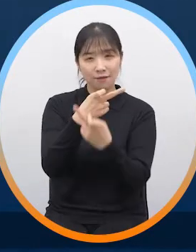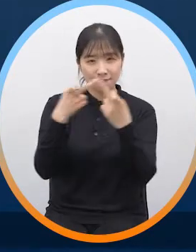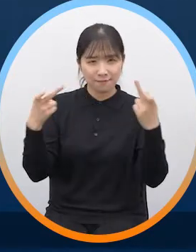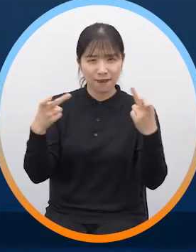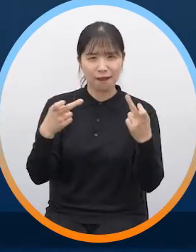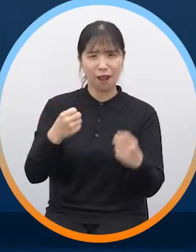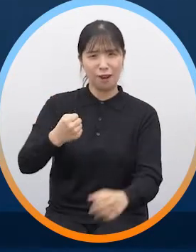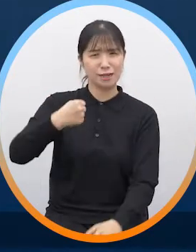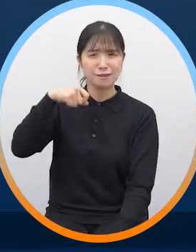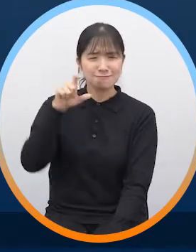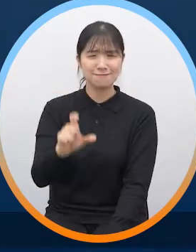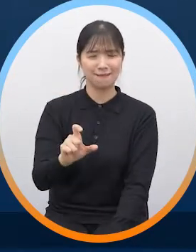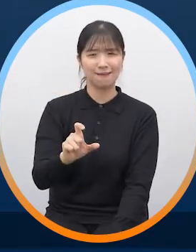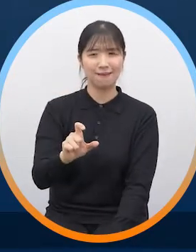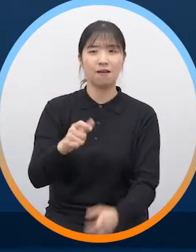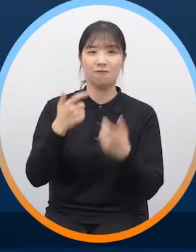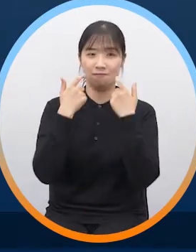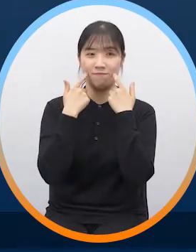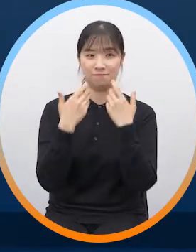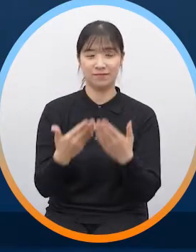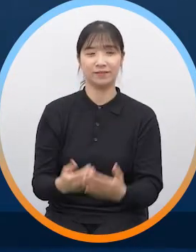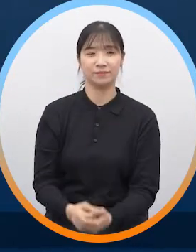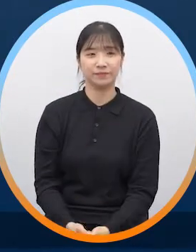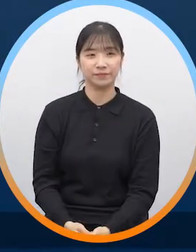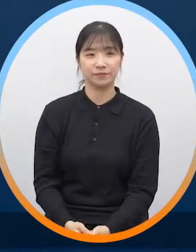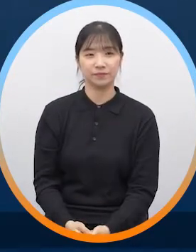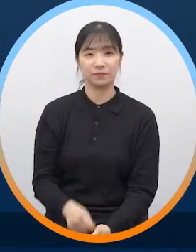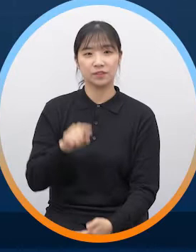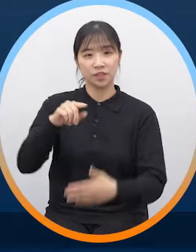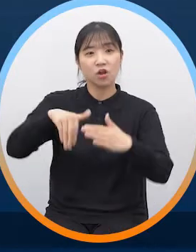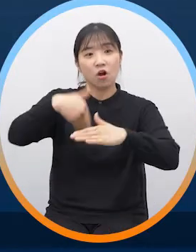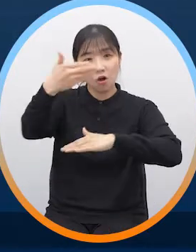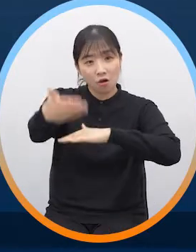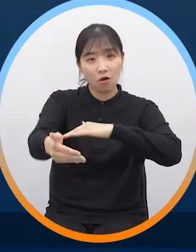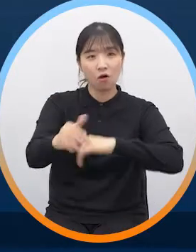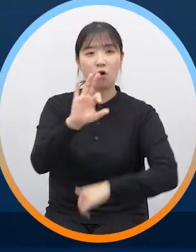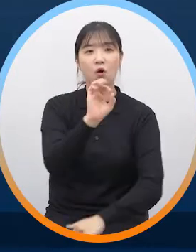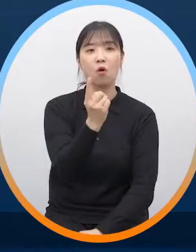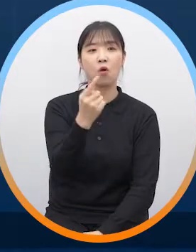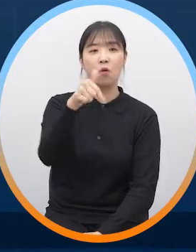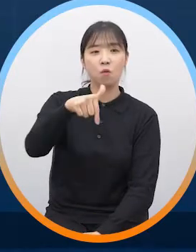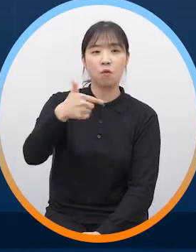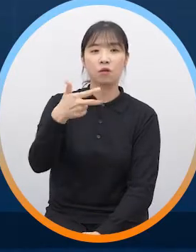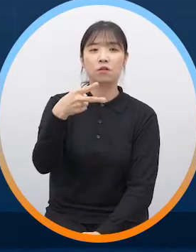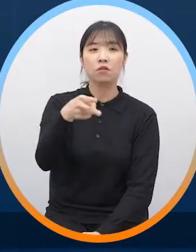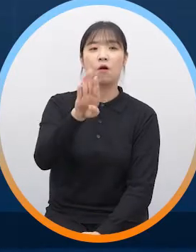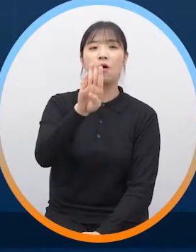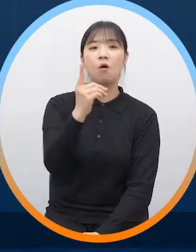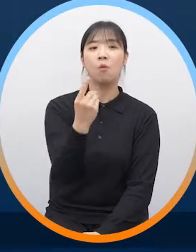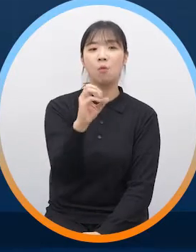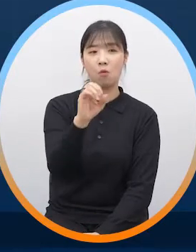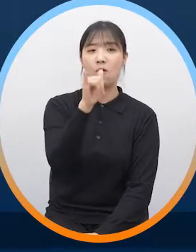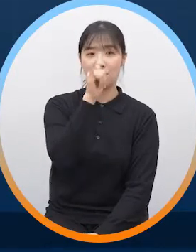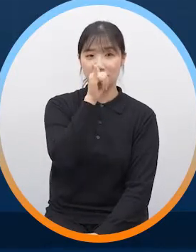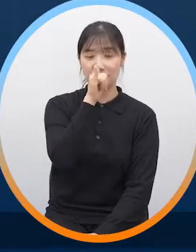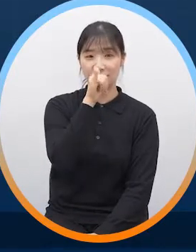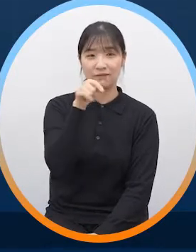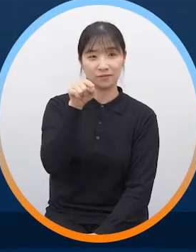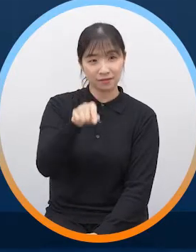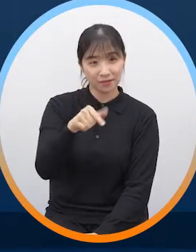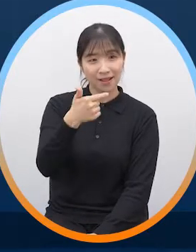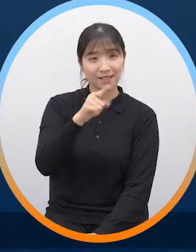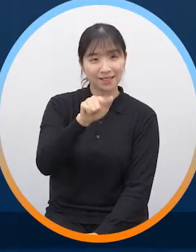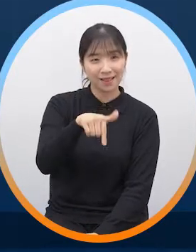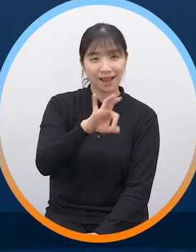굉장히 기가 센 산이라는 것은 확실합니다. 그 너머에 옥녀봉이 있는데 그래서